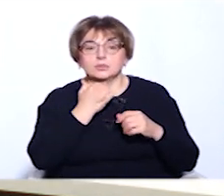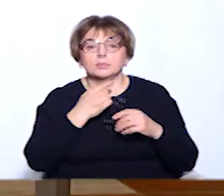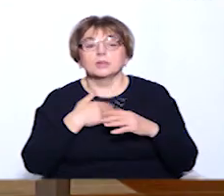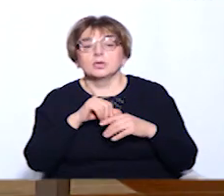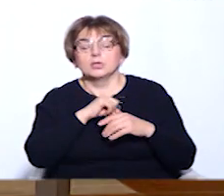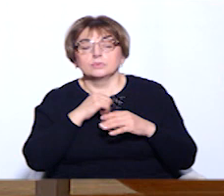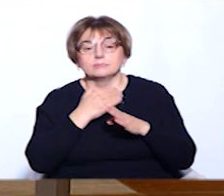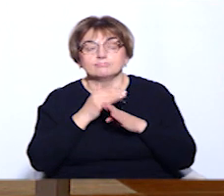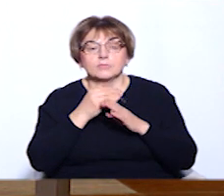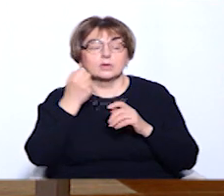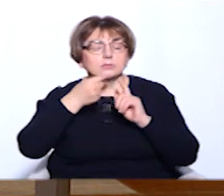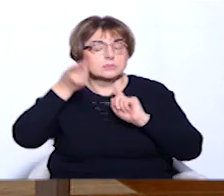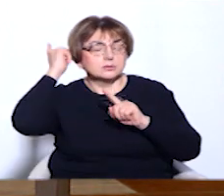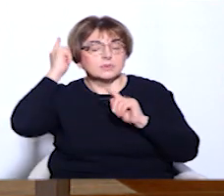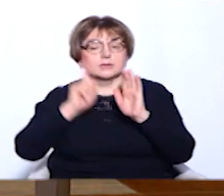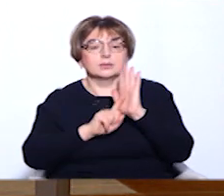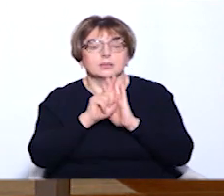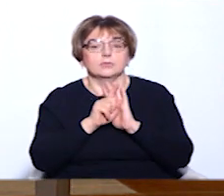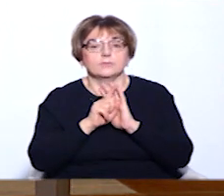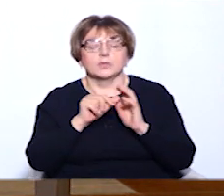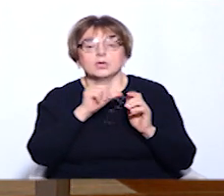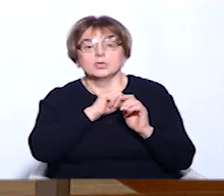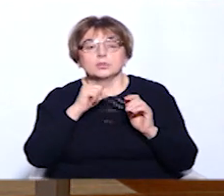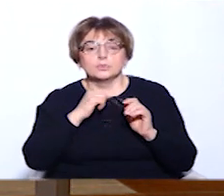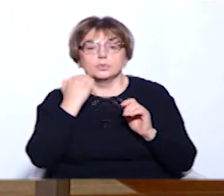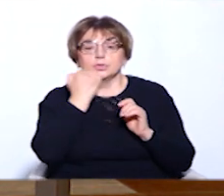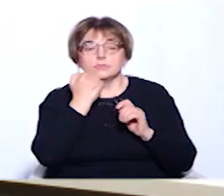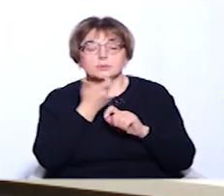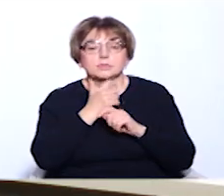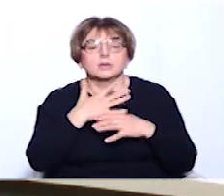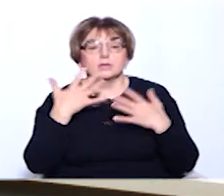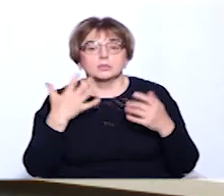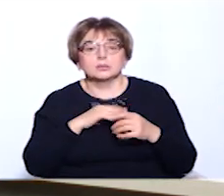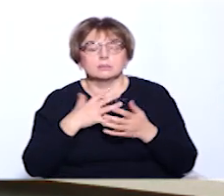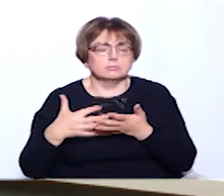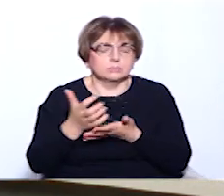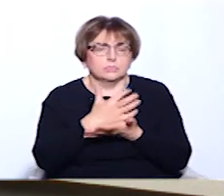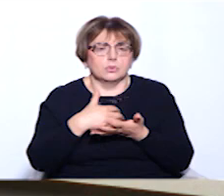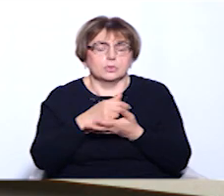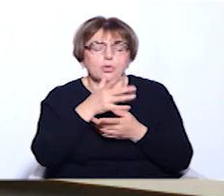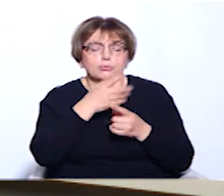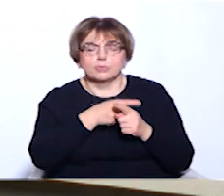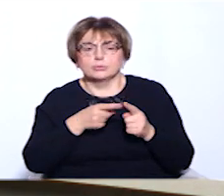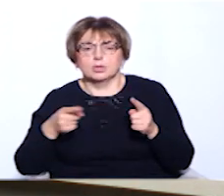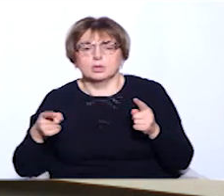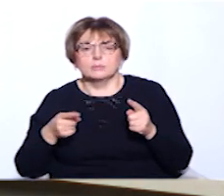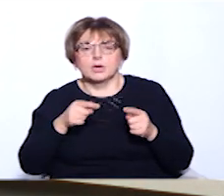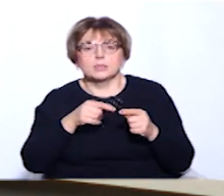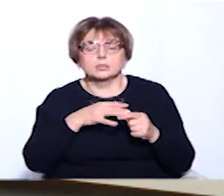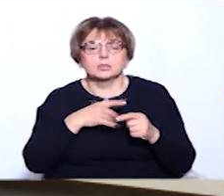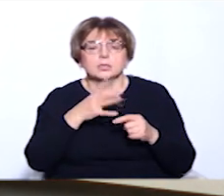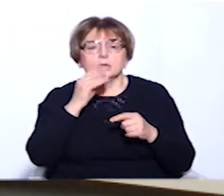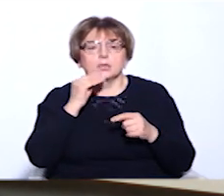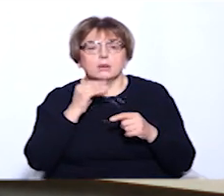მოუყვეთ უძველესი დროიდან. თავიდანვე ნივთიერებები ძალიან დიდი რაოდენობა იყო დაგროვილი და დროთა განმავლობაში ეს რაოდენობა რა